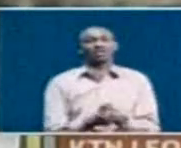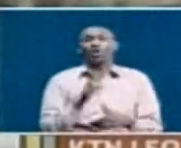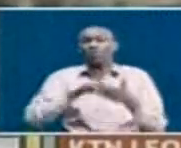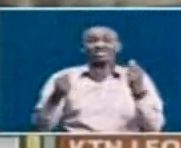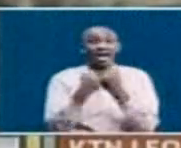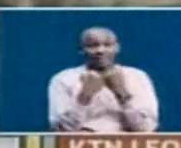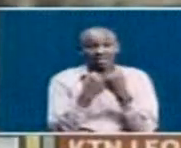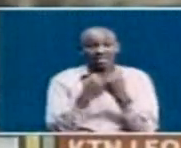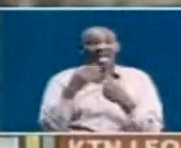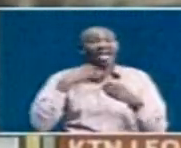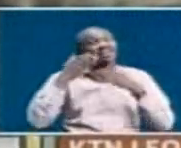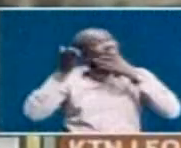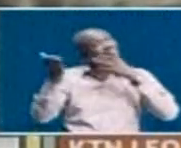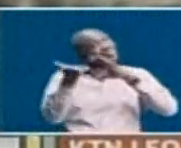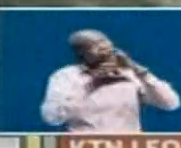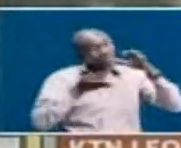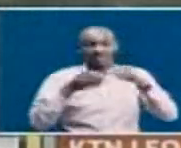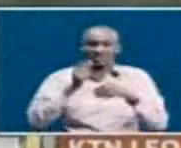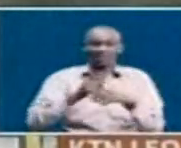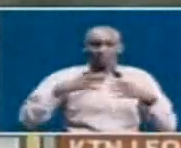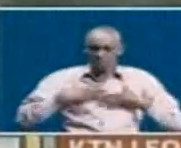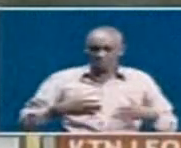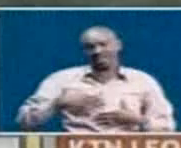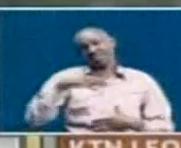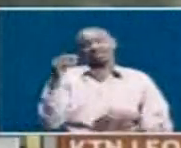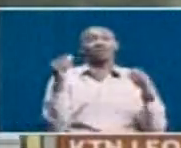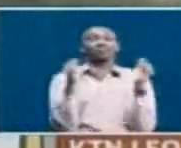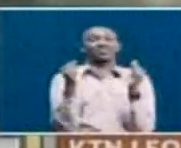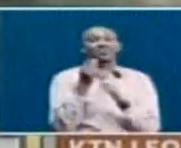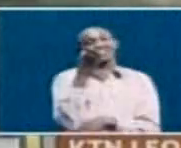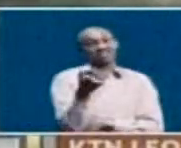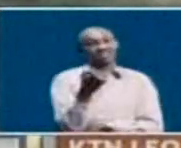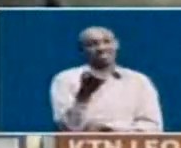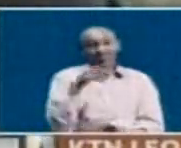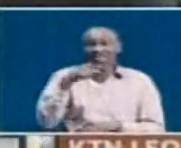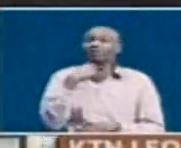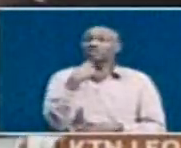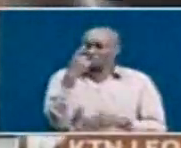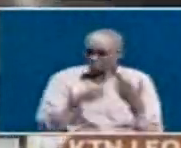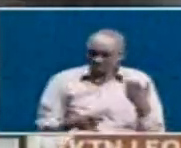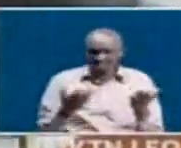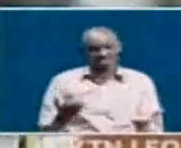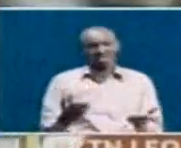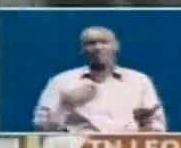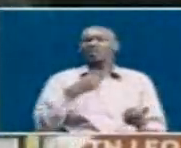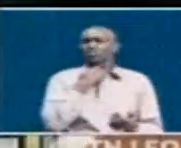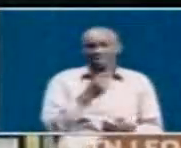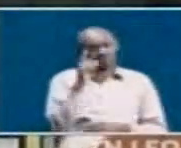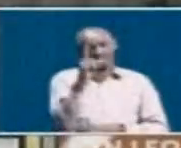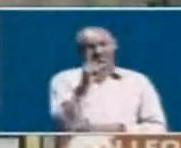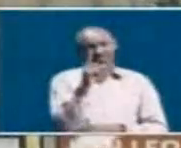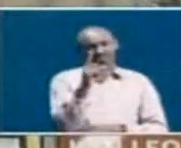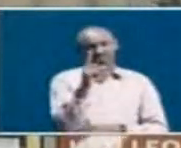ni kichwa kukatwa na mwili wake kupelekwa katika chumba cha kuhifadhi maiti. Analotaka Munyapos ni moja tu.